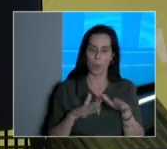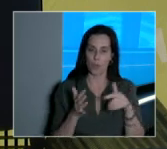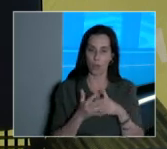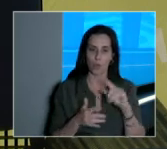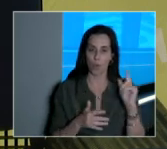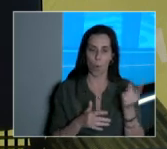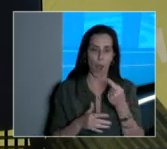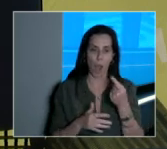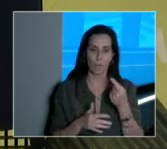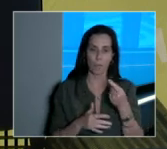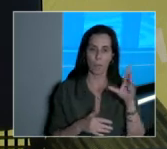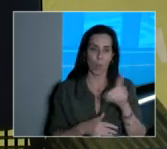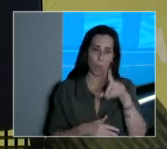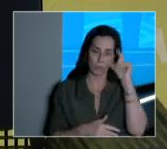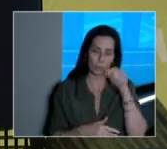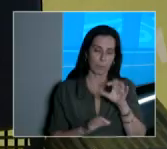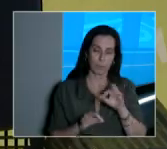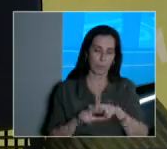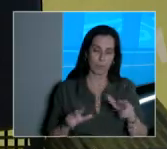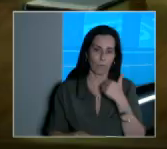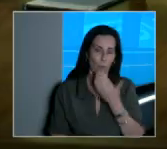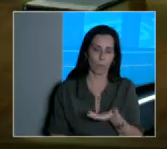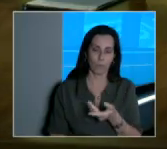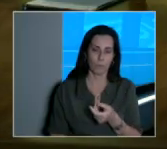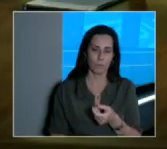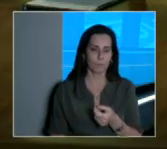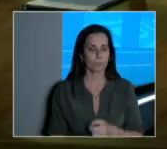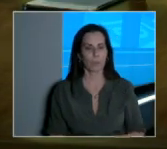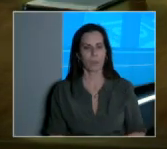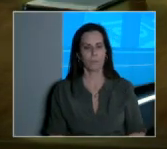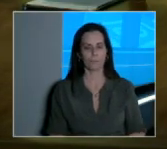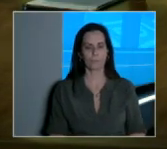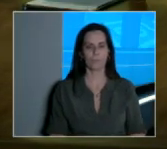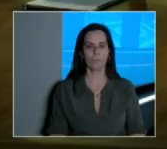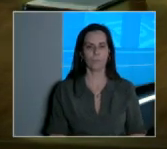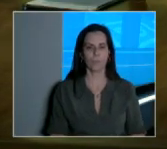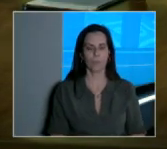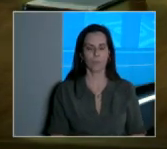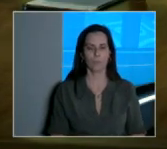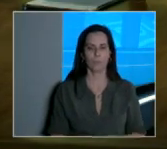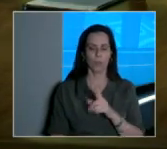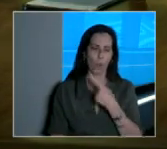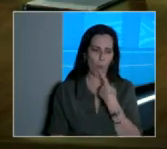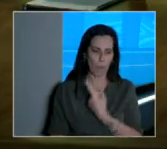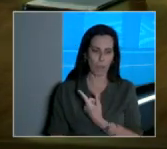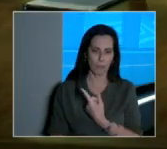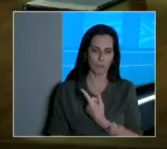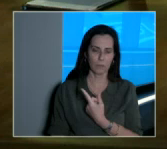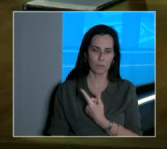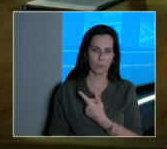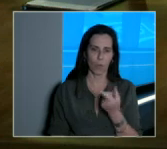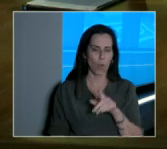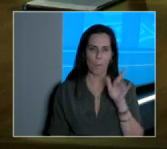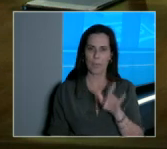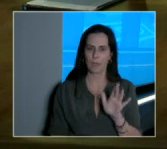הגיעה שכולם מפוזרים בדרום תל אביב, זה באמת מצב קטסטרופלי. חבר הכנסת קלי, אני רק רוצה לשאול אותך רגע. אומר פה חבר הכנסת רם בן ברק שהוא לא